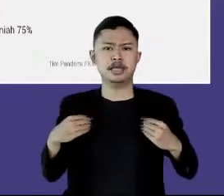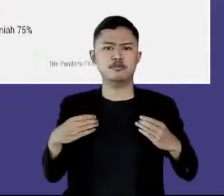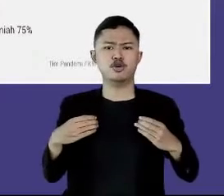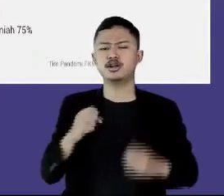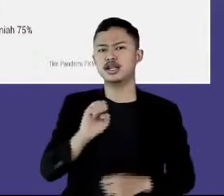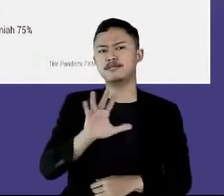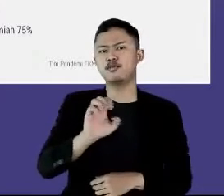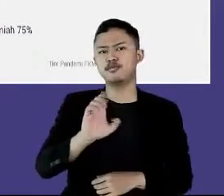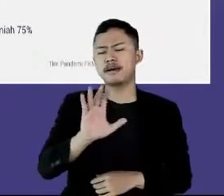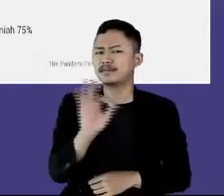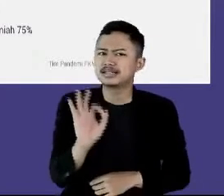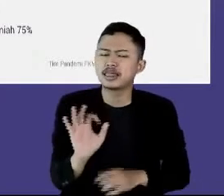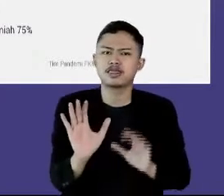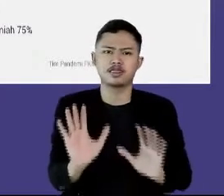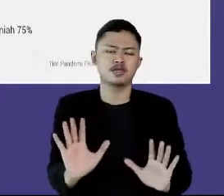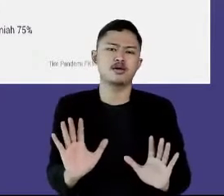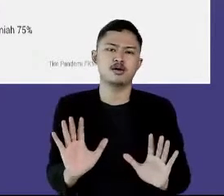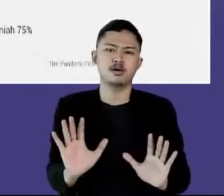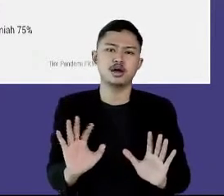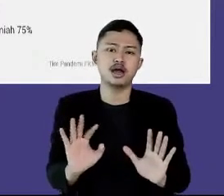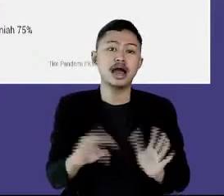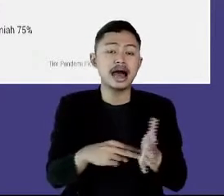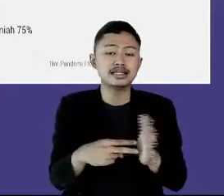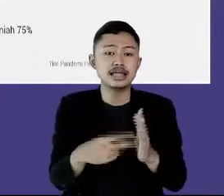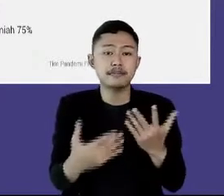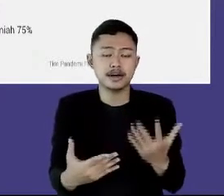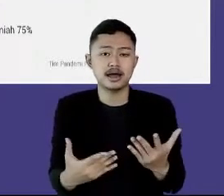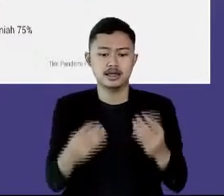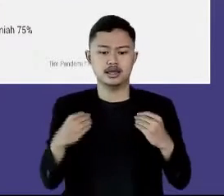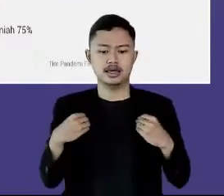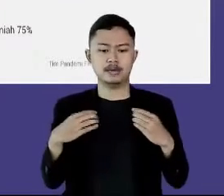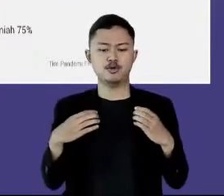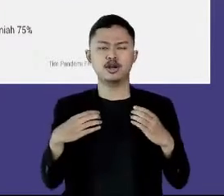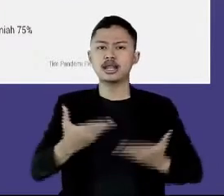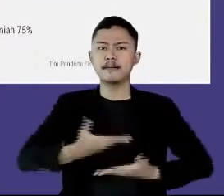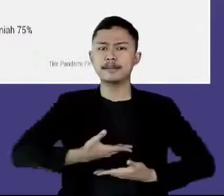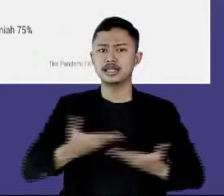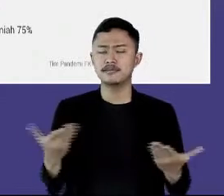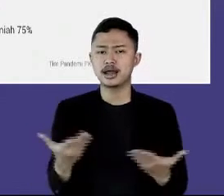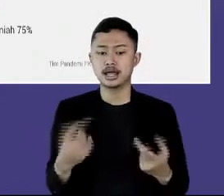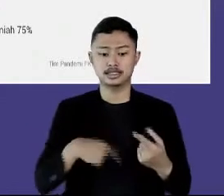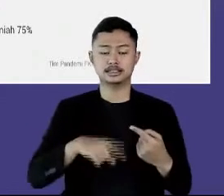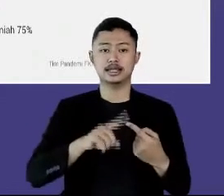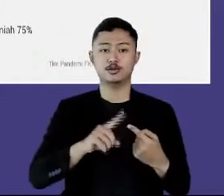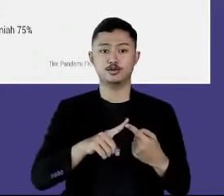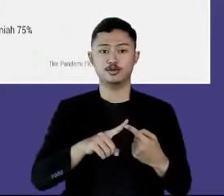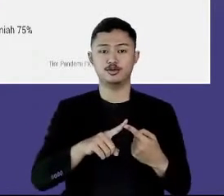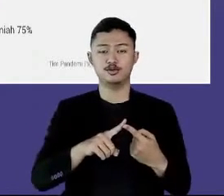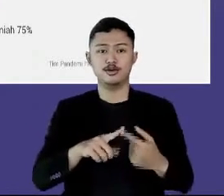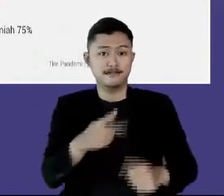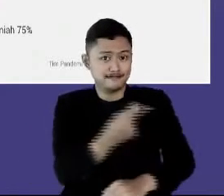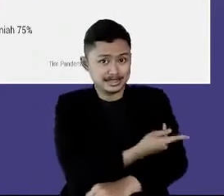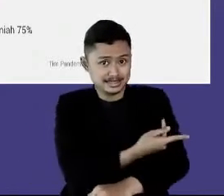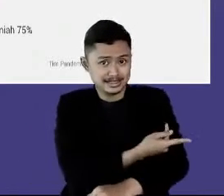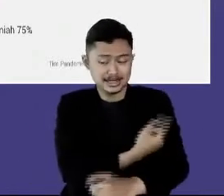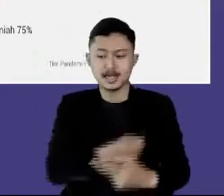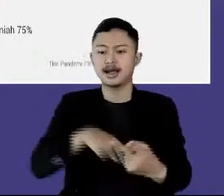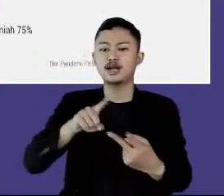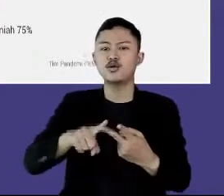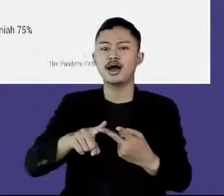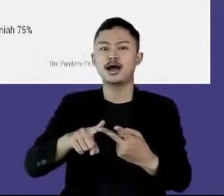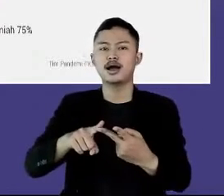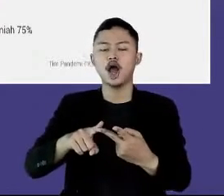Ya. Orang yang punya kekebalan ini bisa didapat dari vaksinasi atau dari dia tertular ya, kena infeksi. Nah,